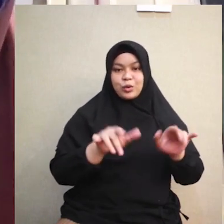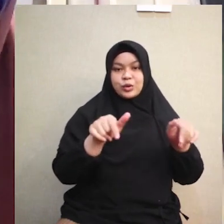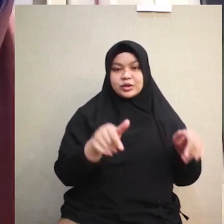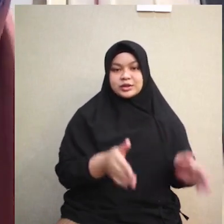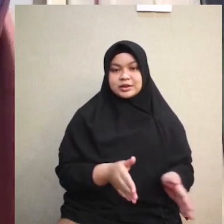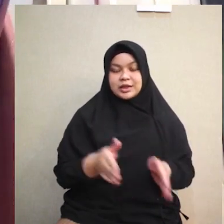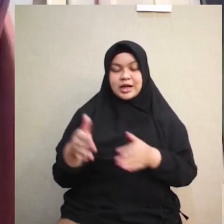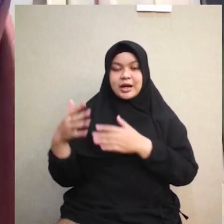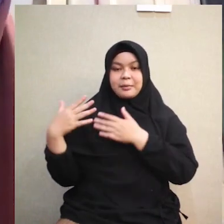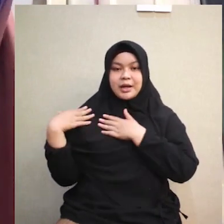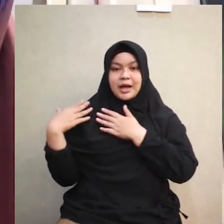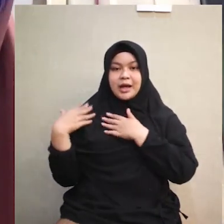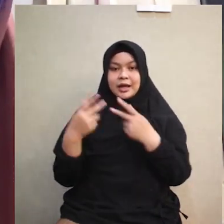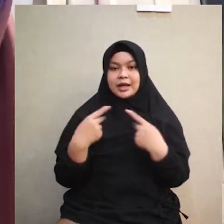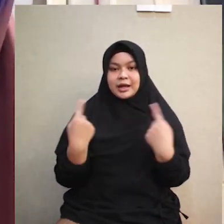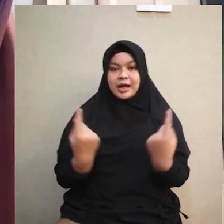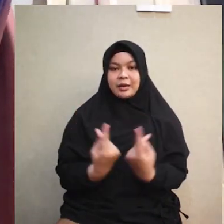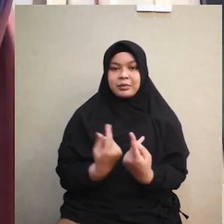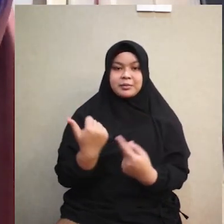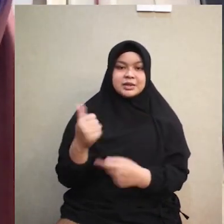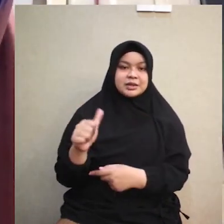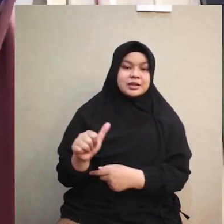kami adalah